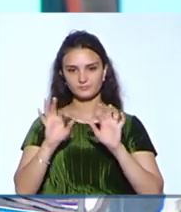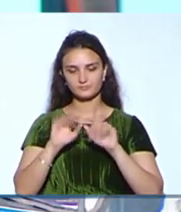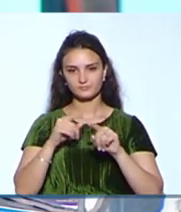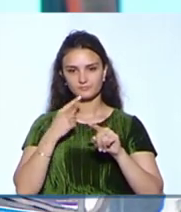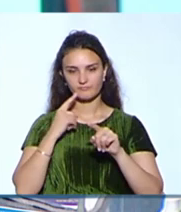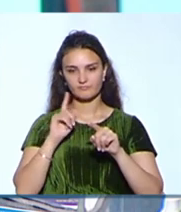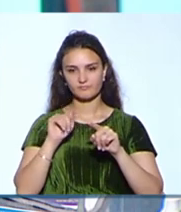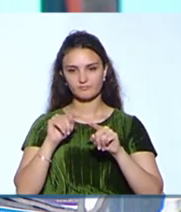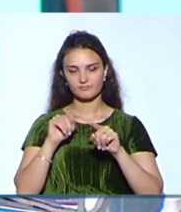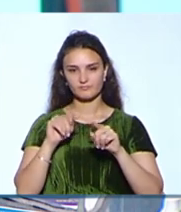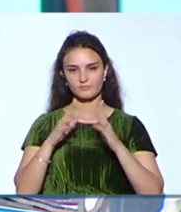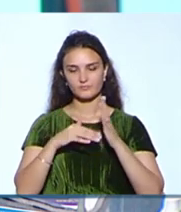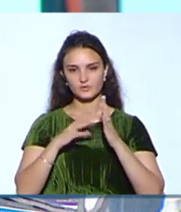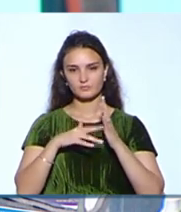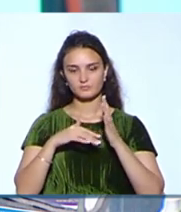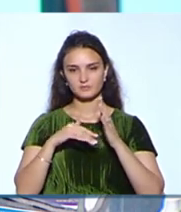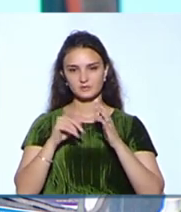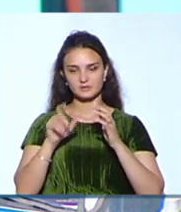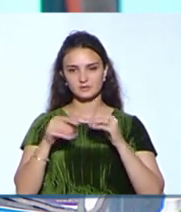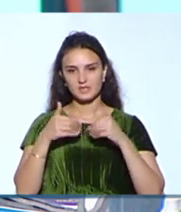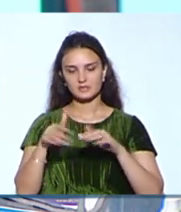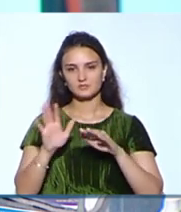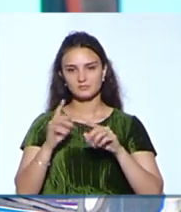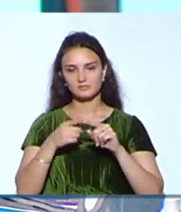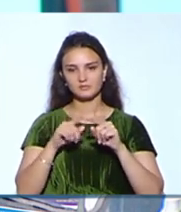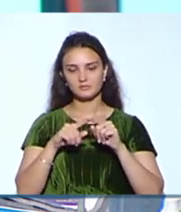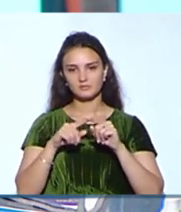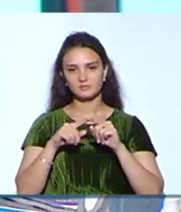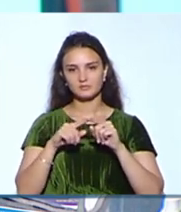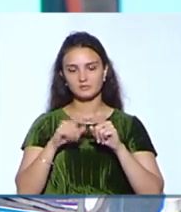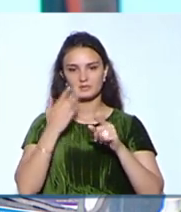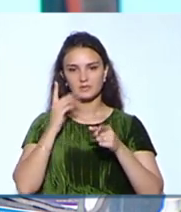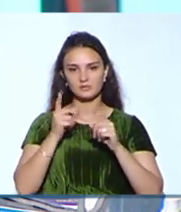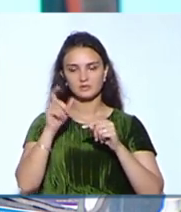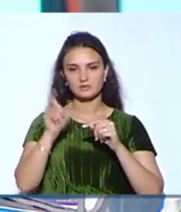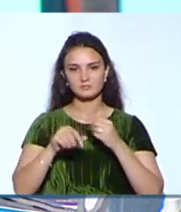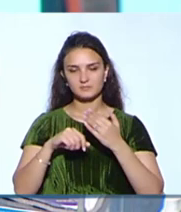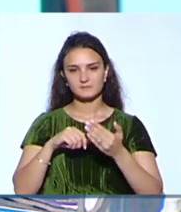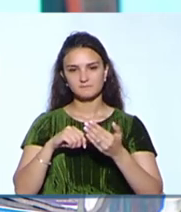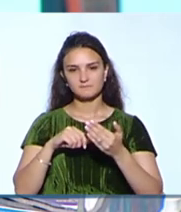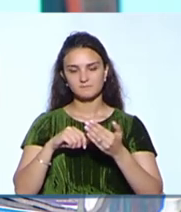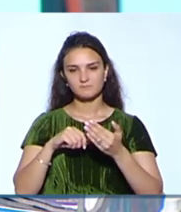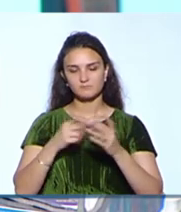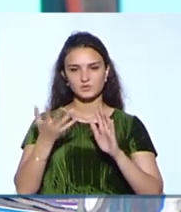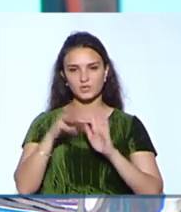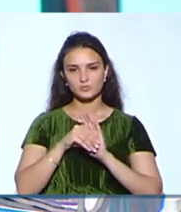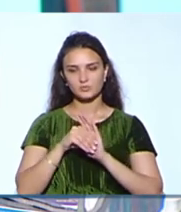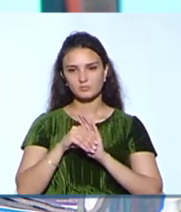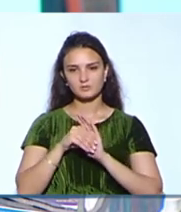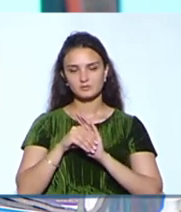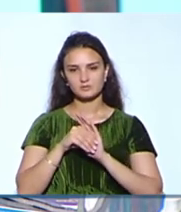რომ სოფლის კარი არ დაუტოვია, ანუ დაუტოვებია რეალურად ადამიანის